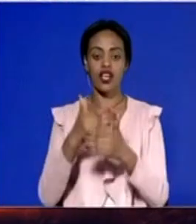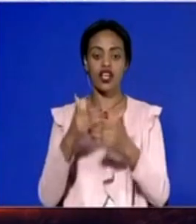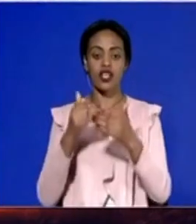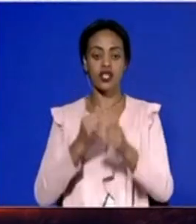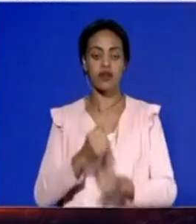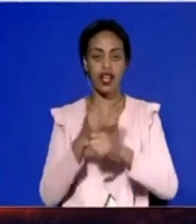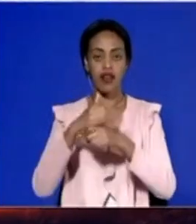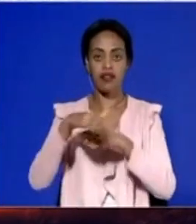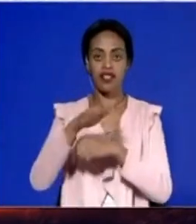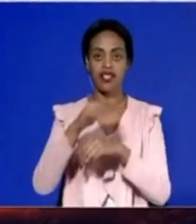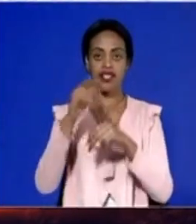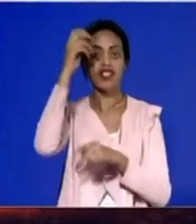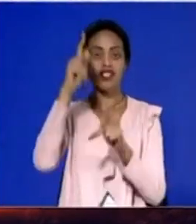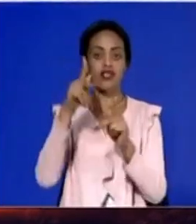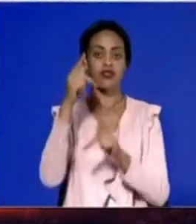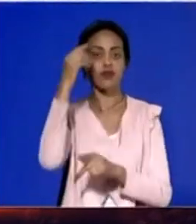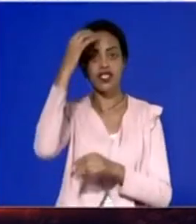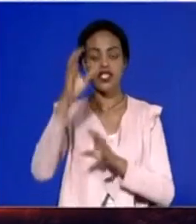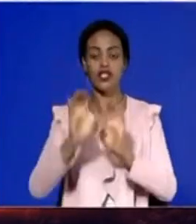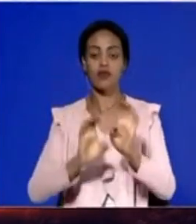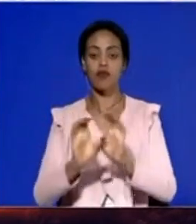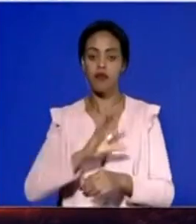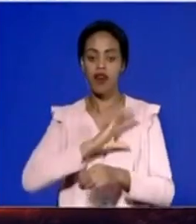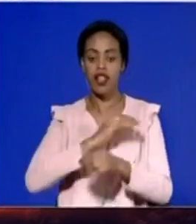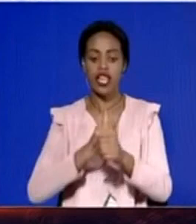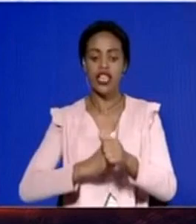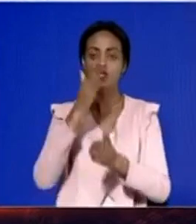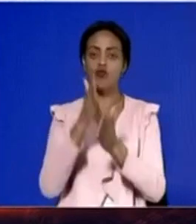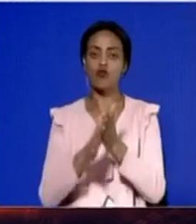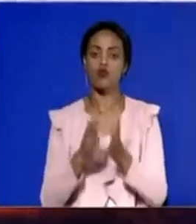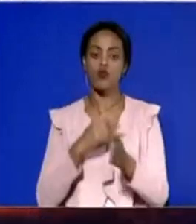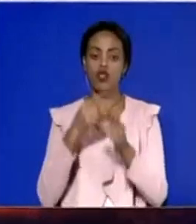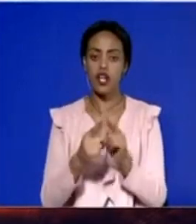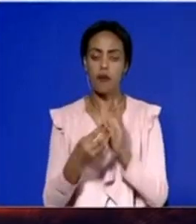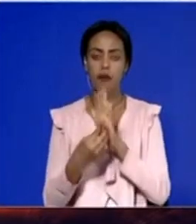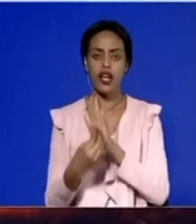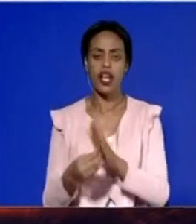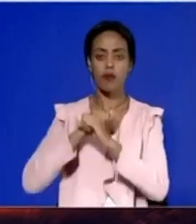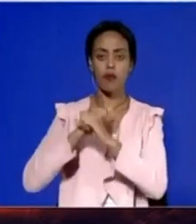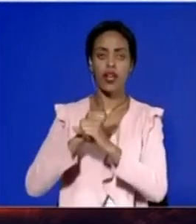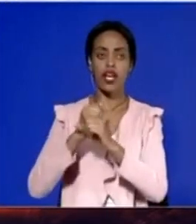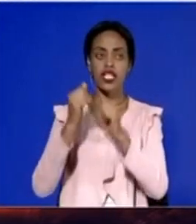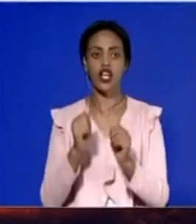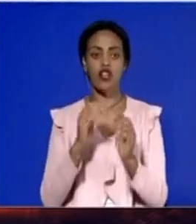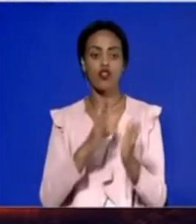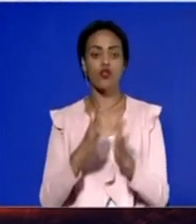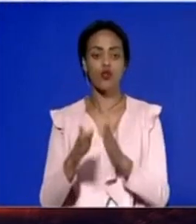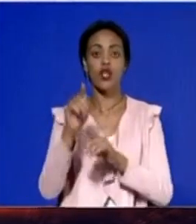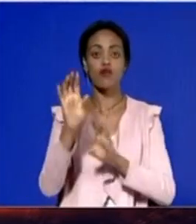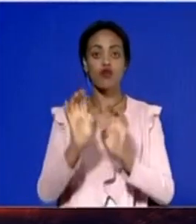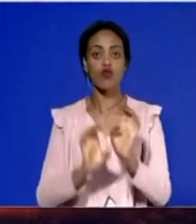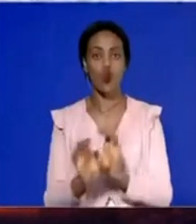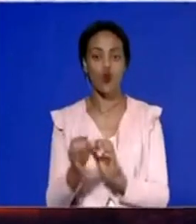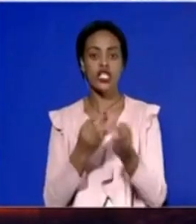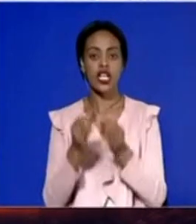ኣብ ልዕሊ ህዝብን መንግስትን ትግራይ ብሓይልታት ትምክሕቲ ዝፍፀሙ ዘለዉ ዝተፈላለዩ በደላት ንምምካት ዘኽእል ድልውነት ከም ዝገበሩ